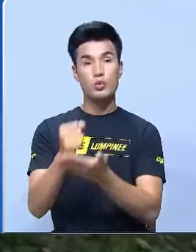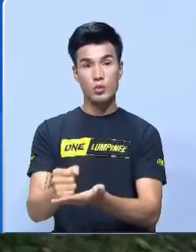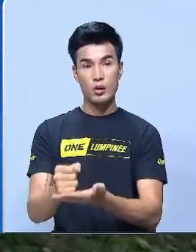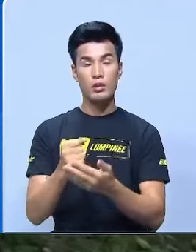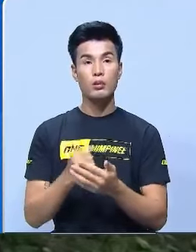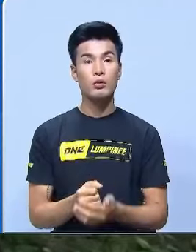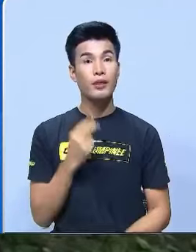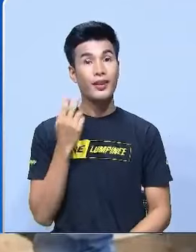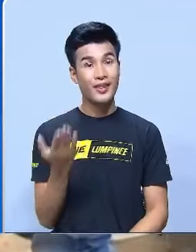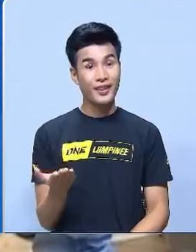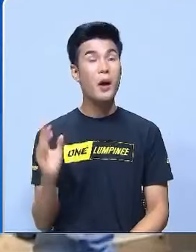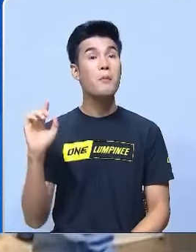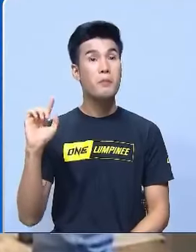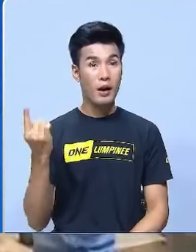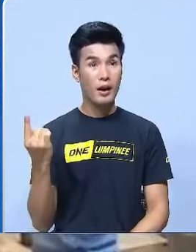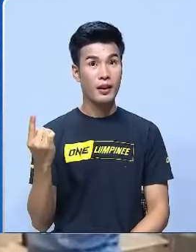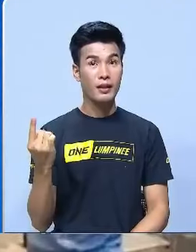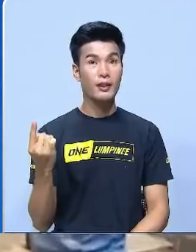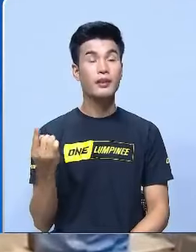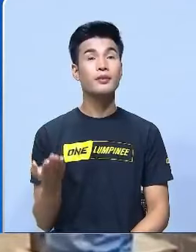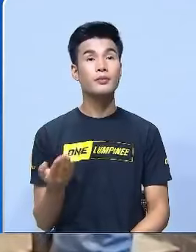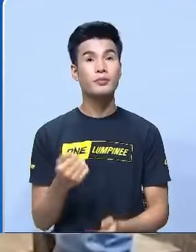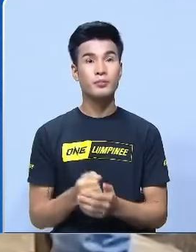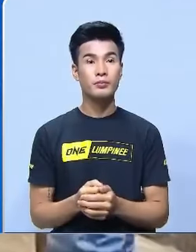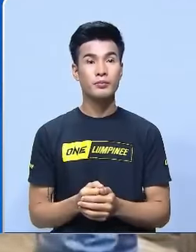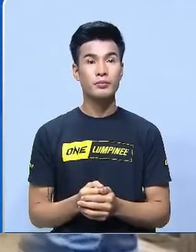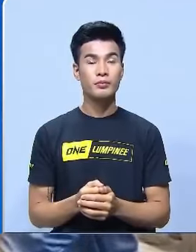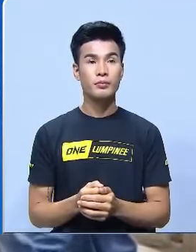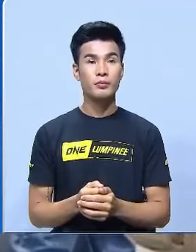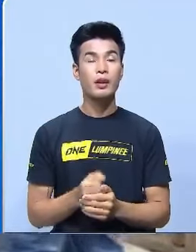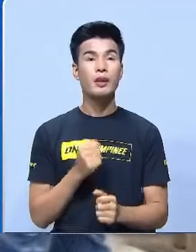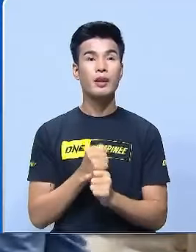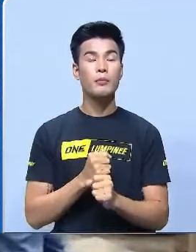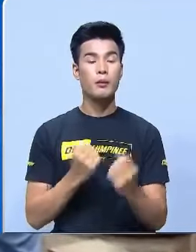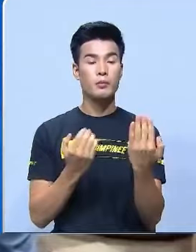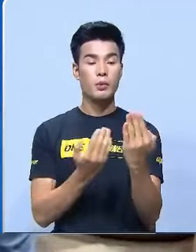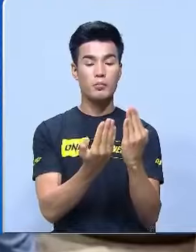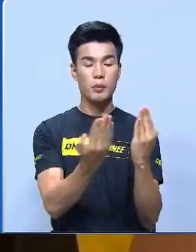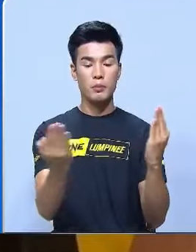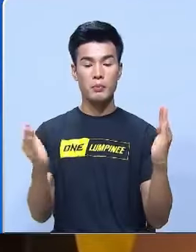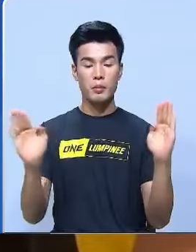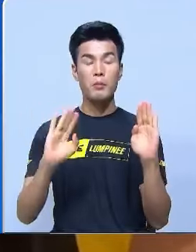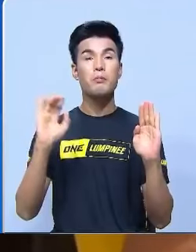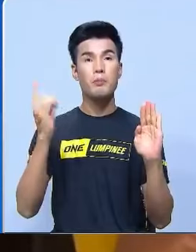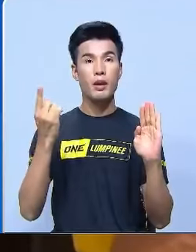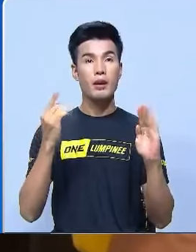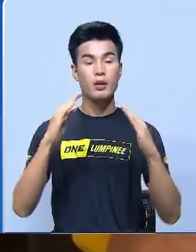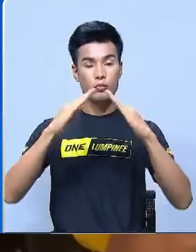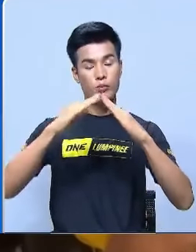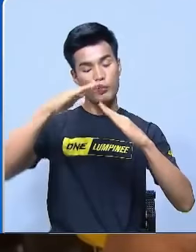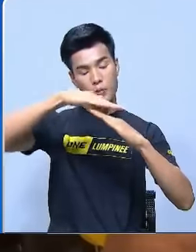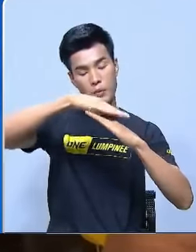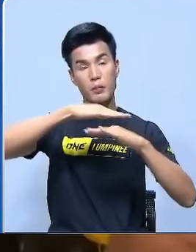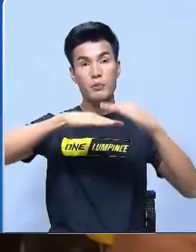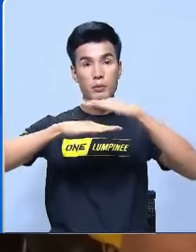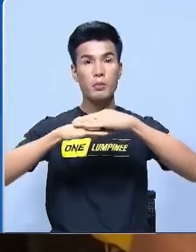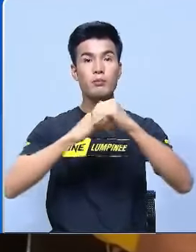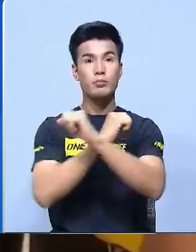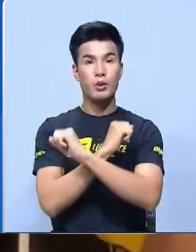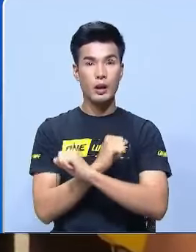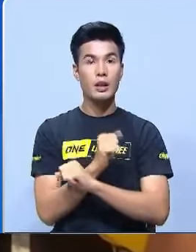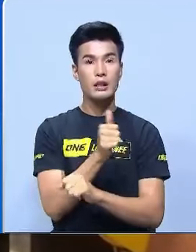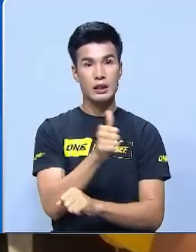นี่เอาอะไรอ่าได้ทำฝาบ้านใหม่หลังคงหลังคาตรงไหนที่มันรั่วตรงไหนที่มันไม่ปลอดภัยก็ไป